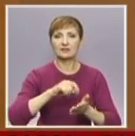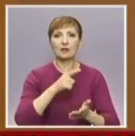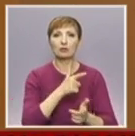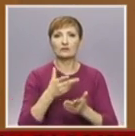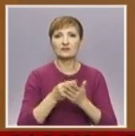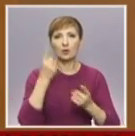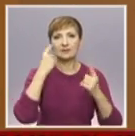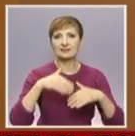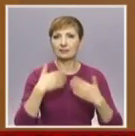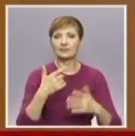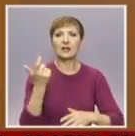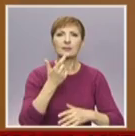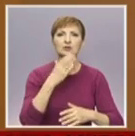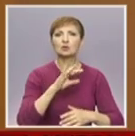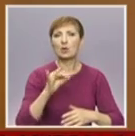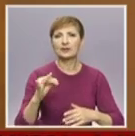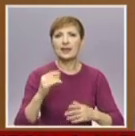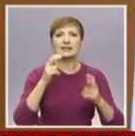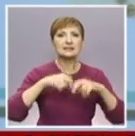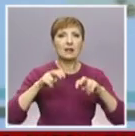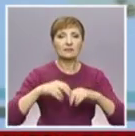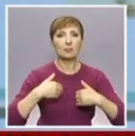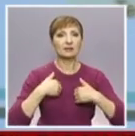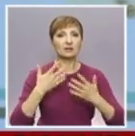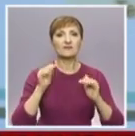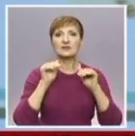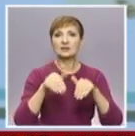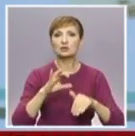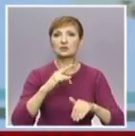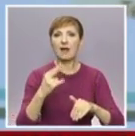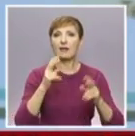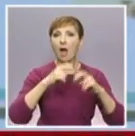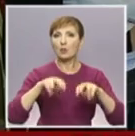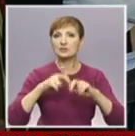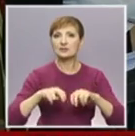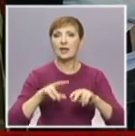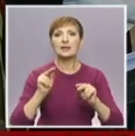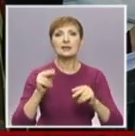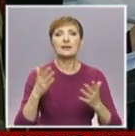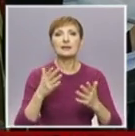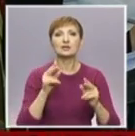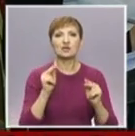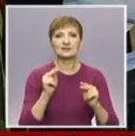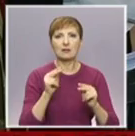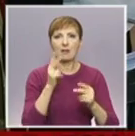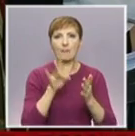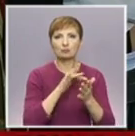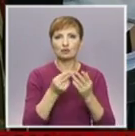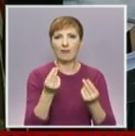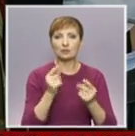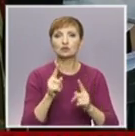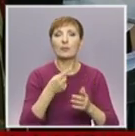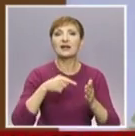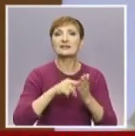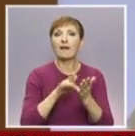дать. Экономисты, социологи и исследователи предложили внедрить социальный аудит и индекс открытости бюджета, чтобы городская казна